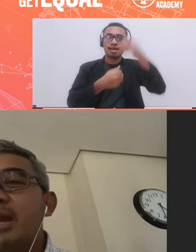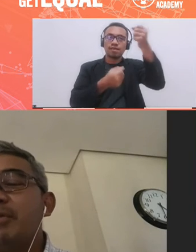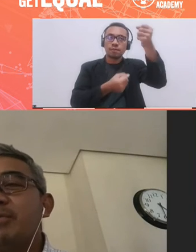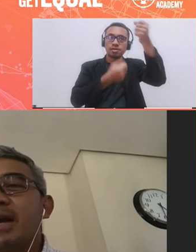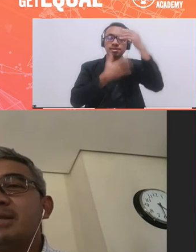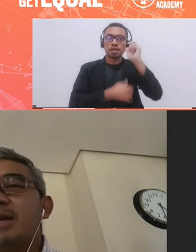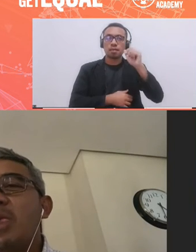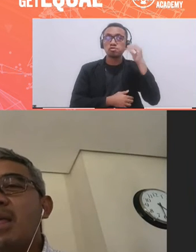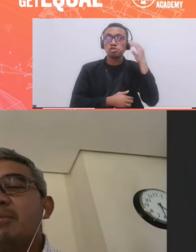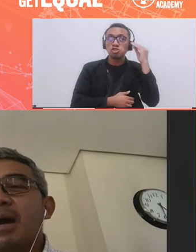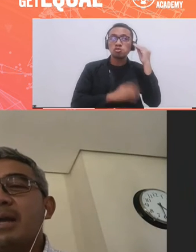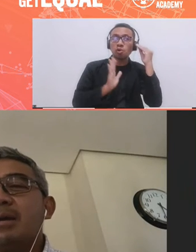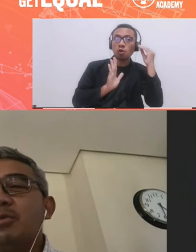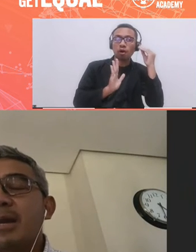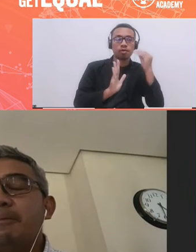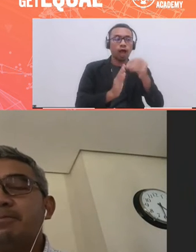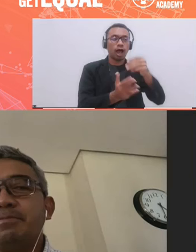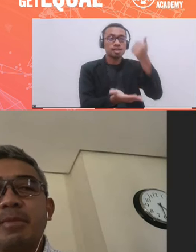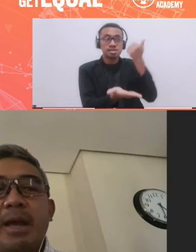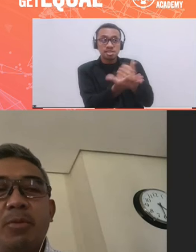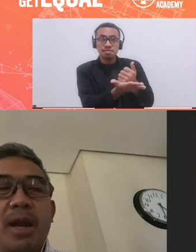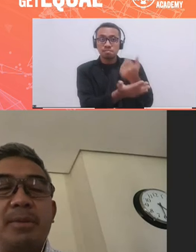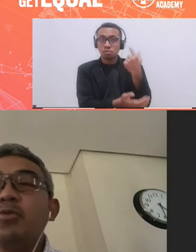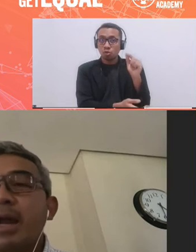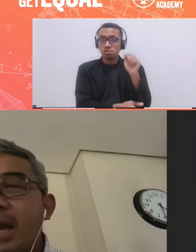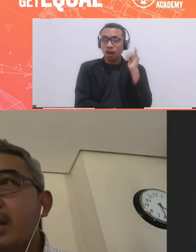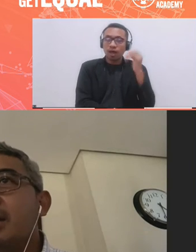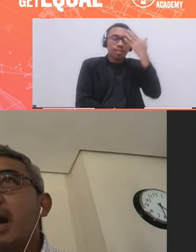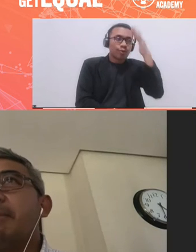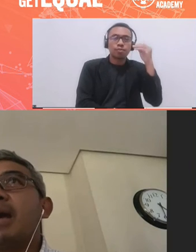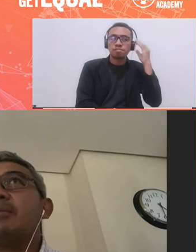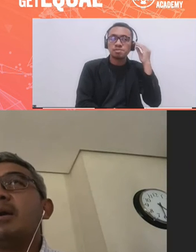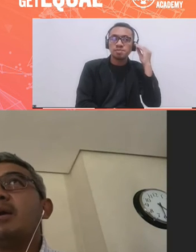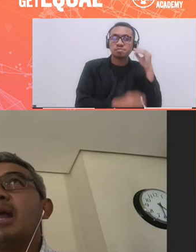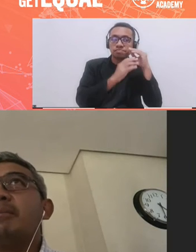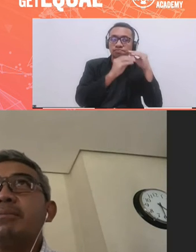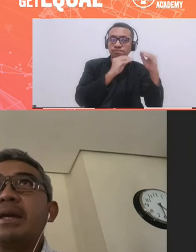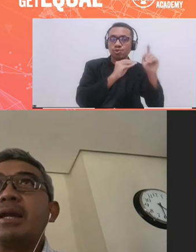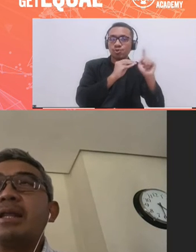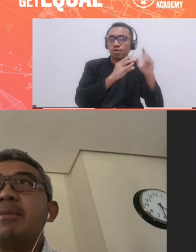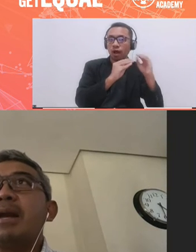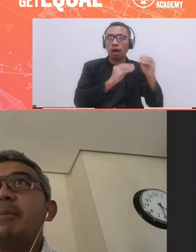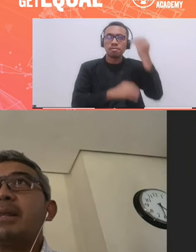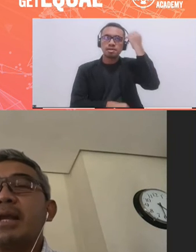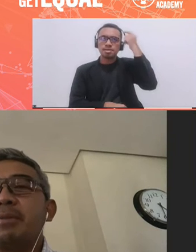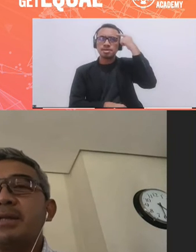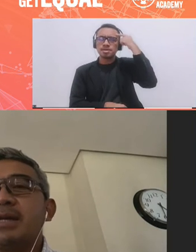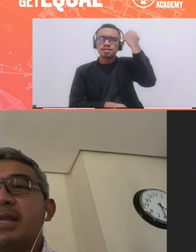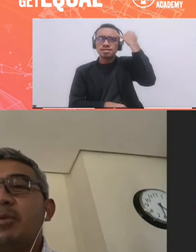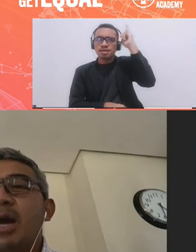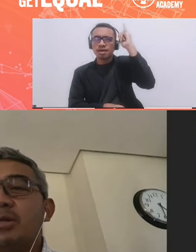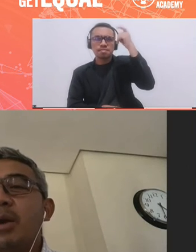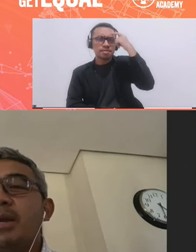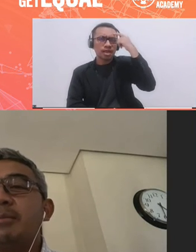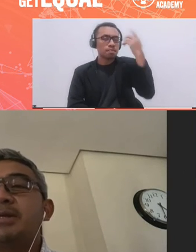tidak ada verifikasinya. Bahkan kemudian kita pun dalam menyuarakan apa yang dalam pikiran kita, pendapat dan ekspresi kita